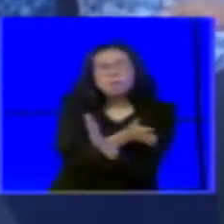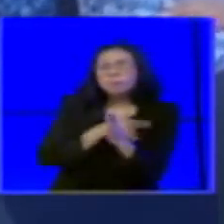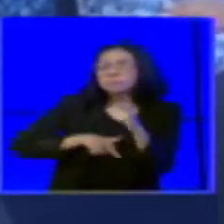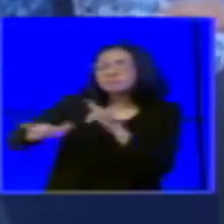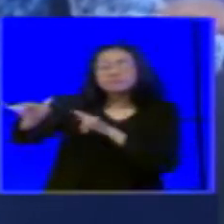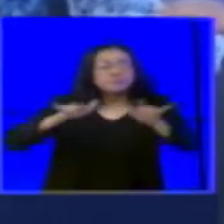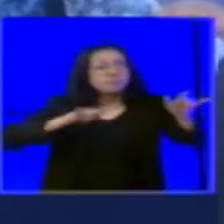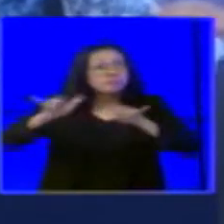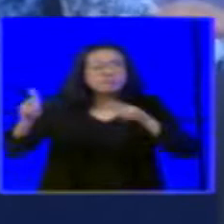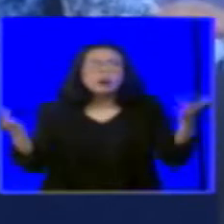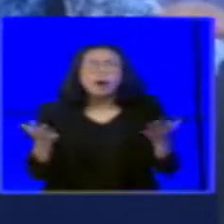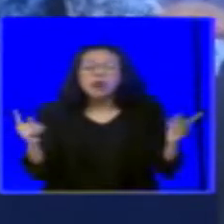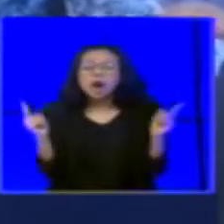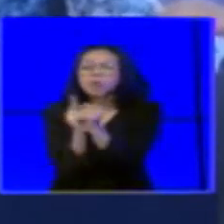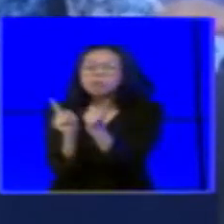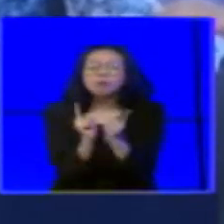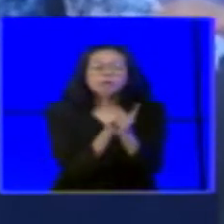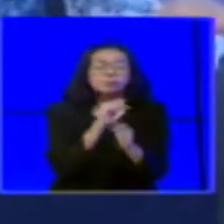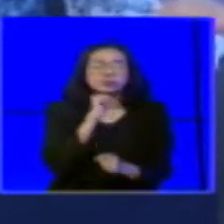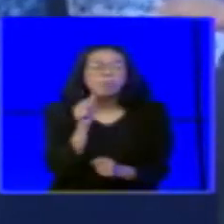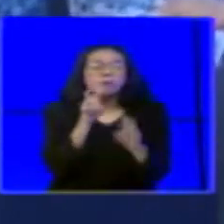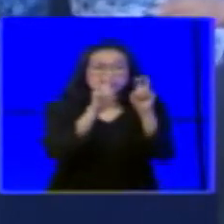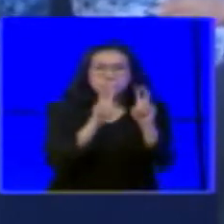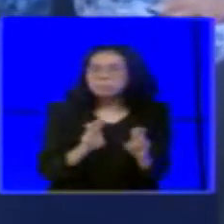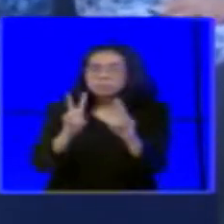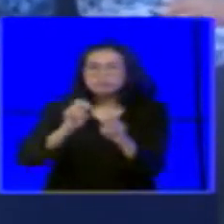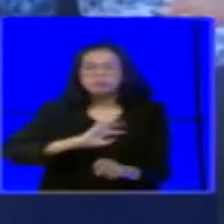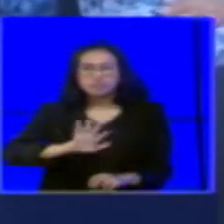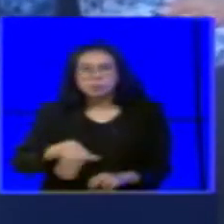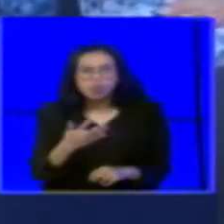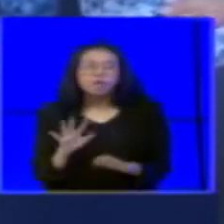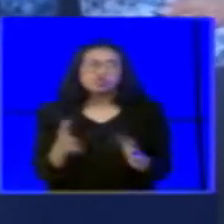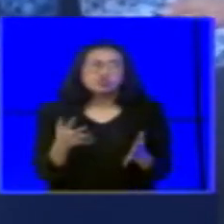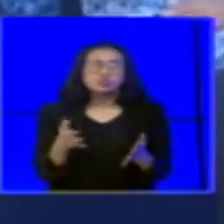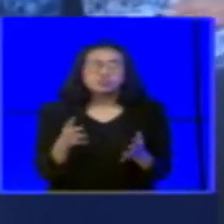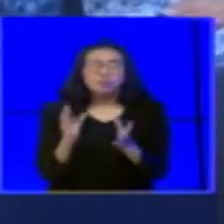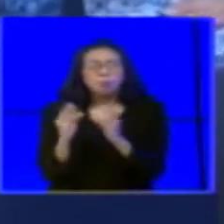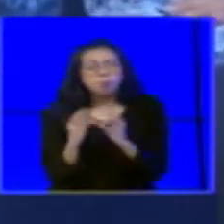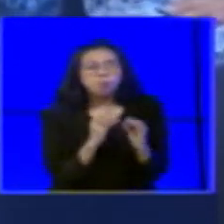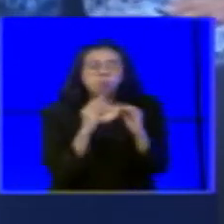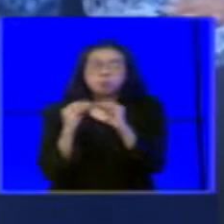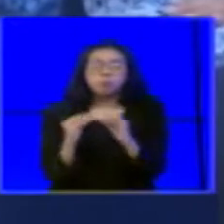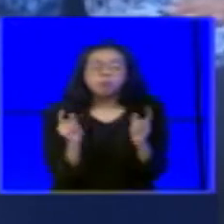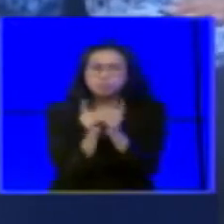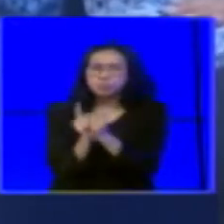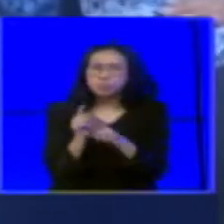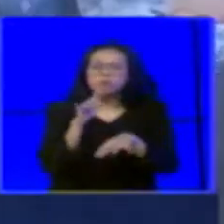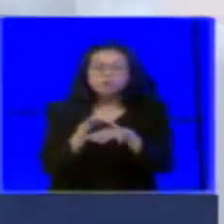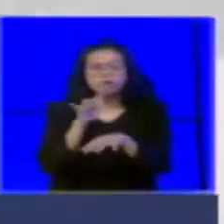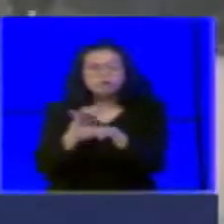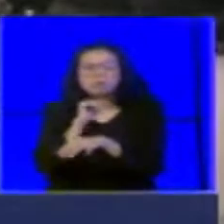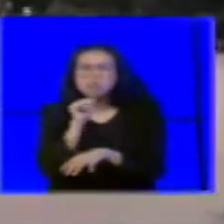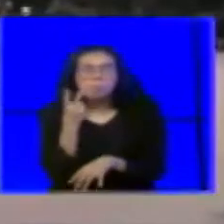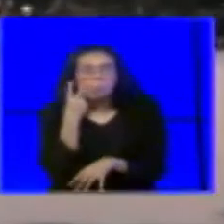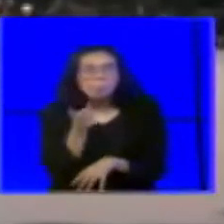sekitarnya. Berapa apa yang dilakukan. Aktivitas sosial di lingkungannya, itu lagi kita